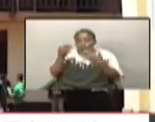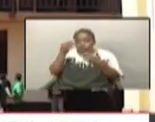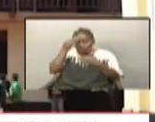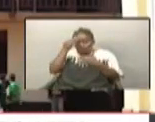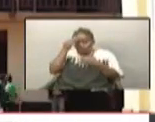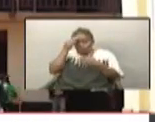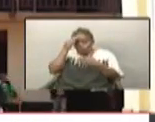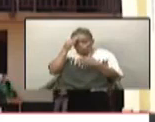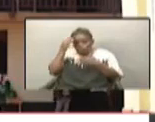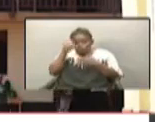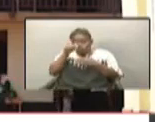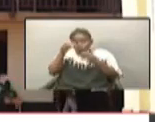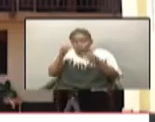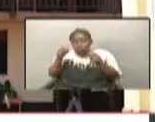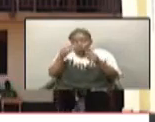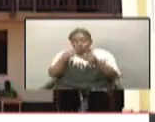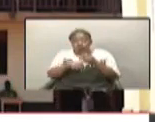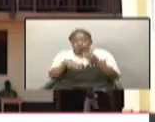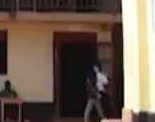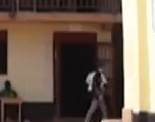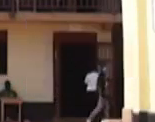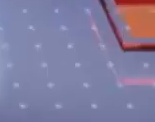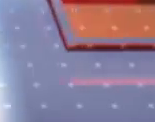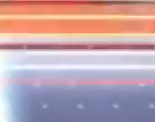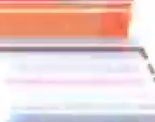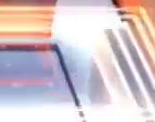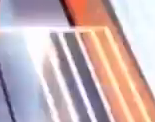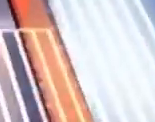muli n'okuyimba.